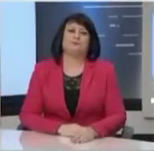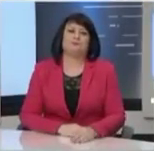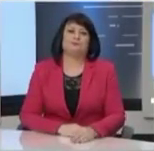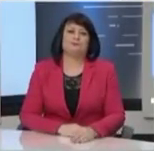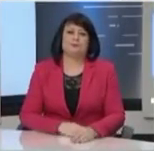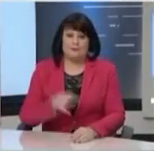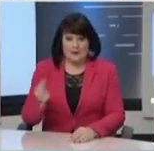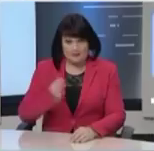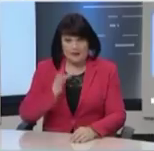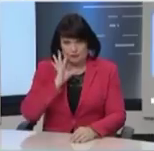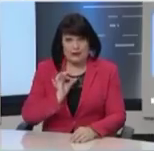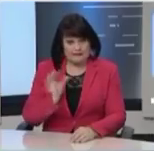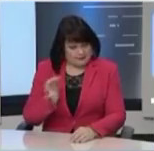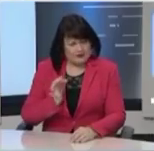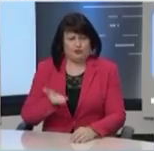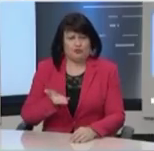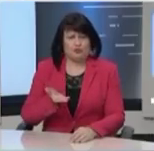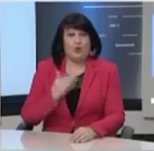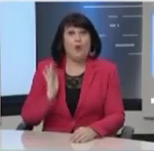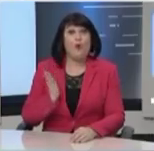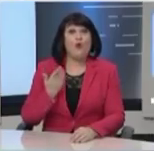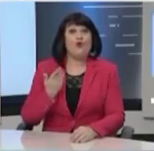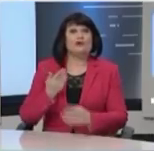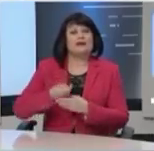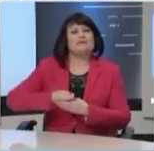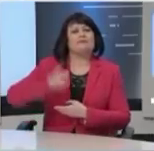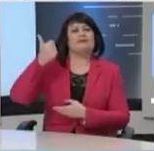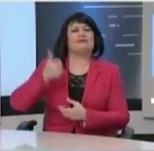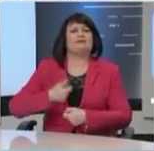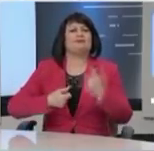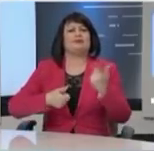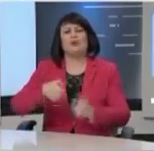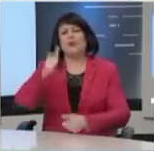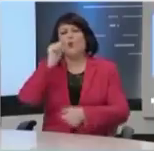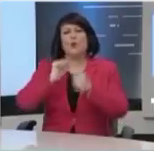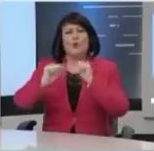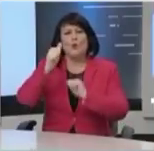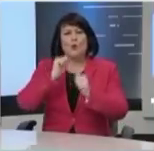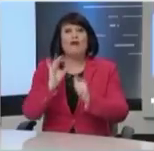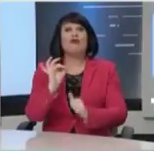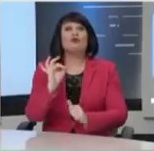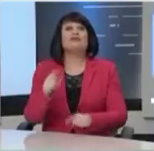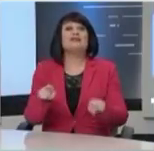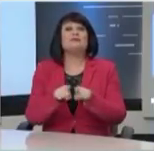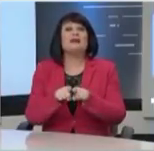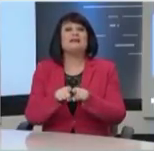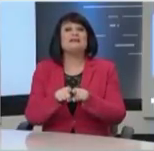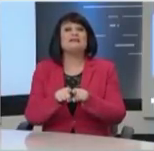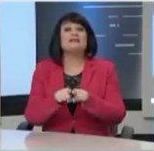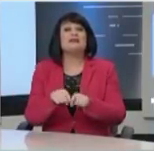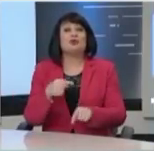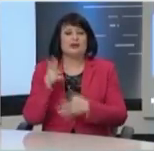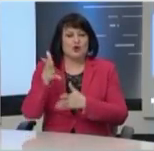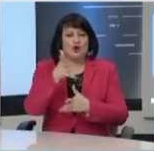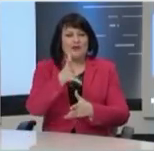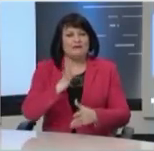Πείτε μου όμως αλήθεια, όταν ανοίγατε σαμπάνιας με τον κύριο Φρουζή, για πόσο καιρό νομίζατε ότι θα πίνετε εισηγεία των